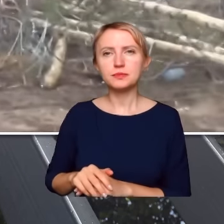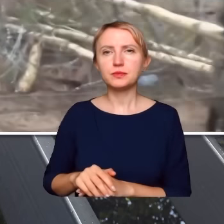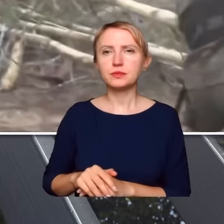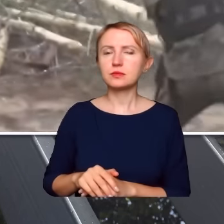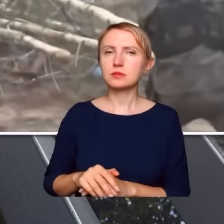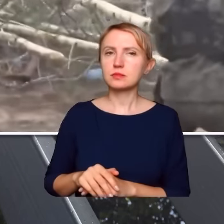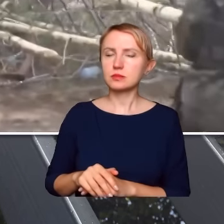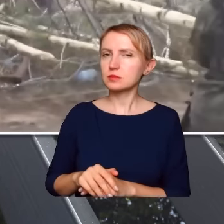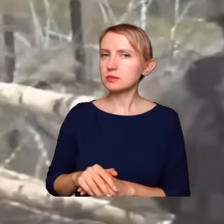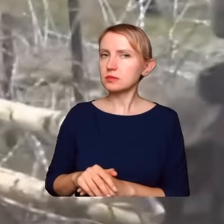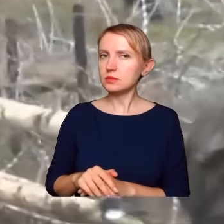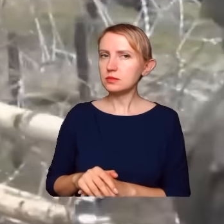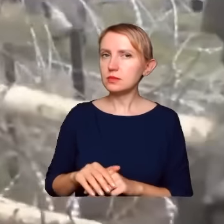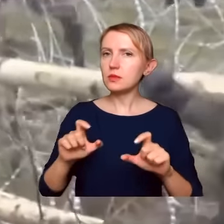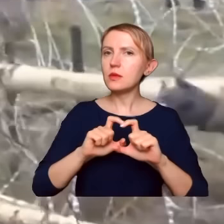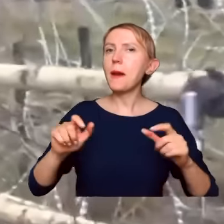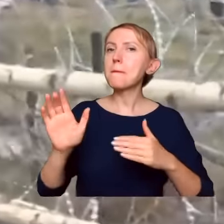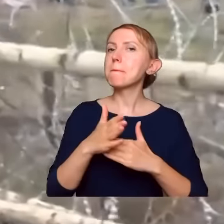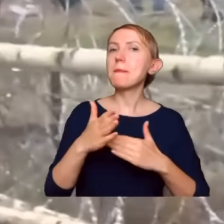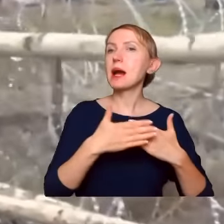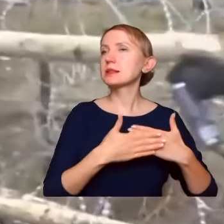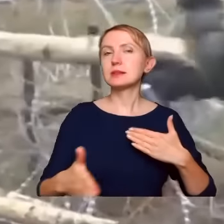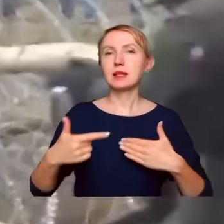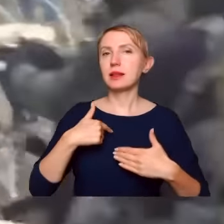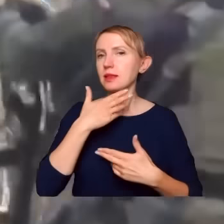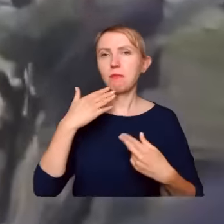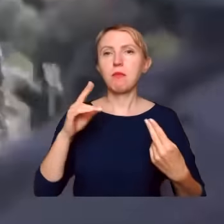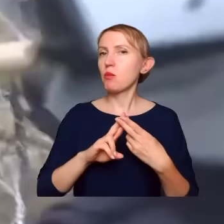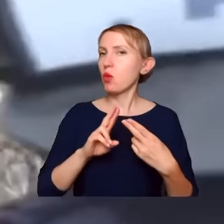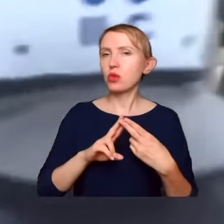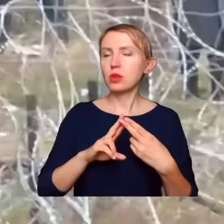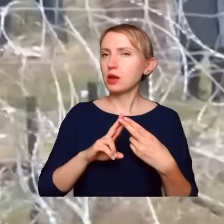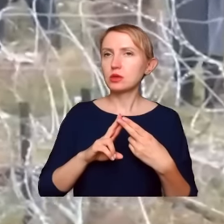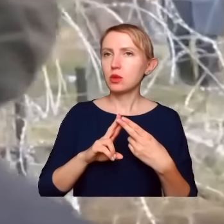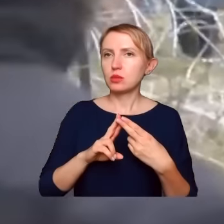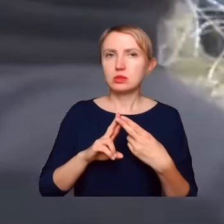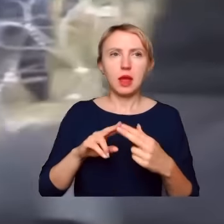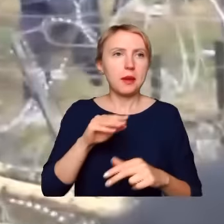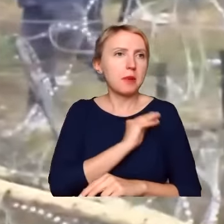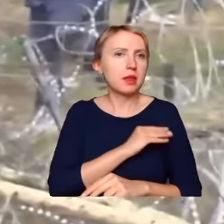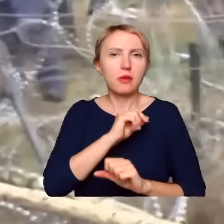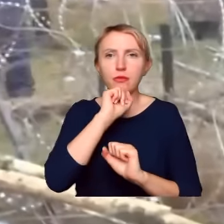sobie przypominam, od marca nie mam styczności, nie mam kontaktu z takimi materiałami.